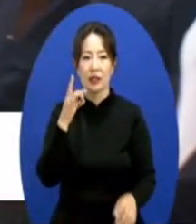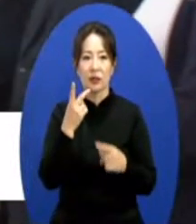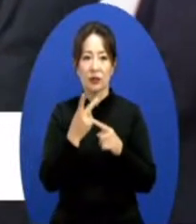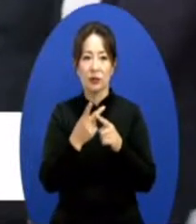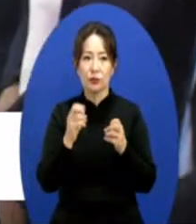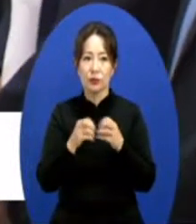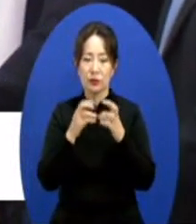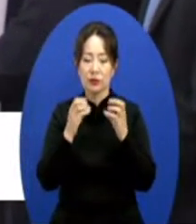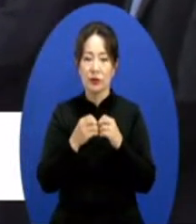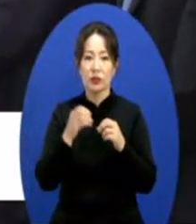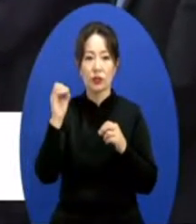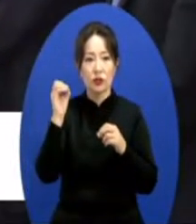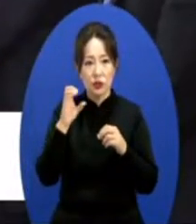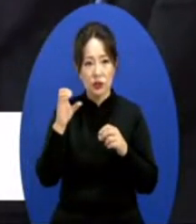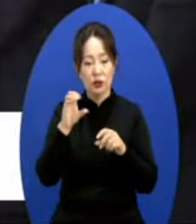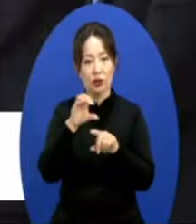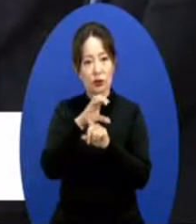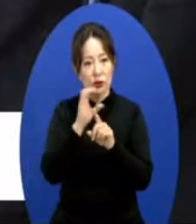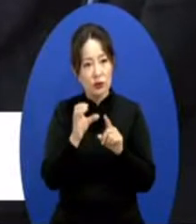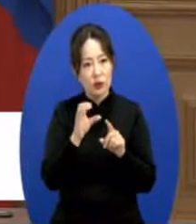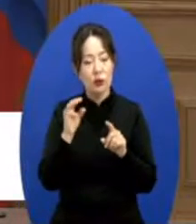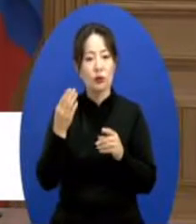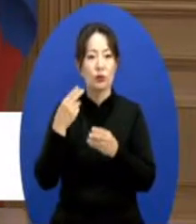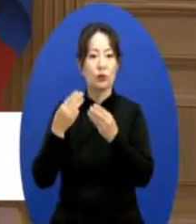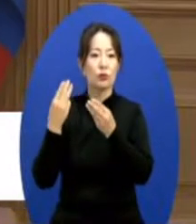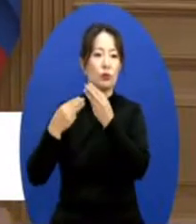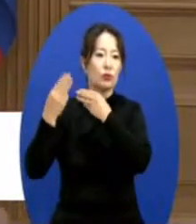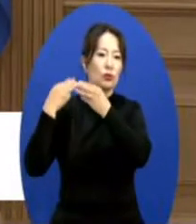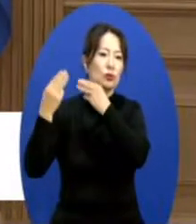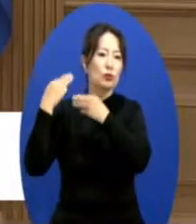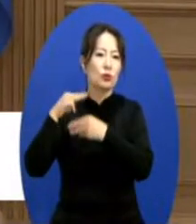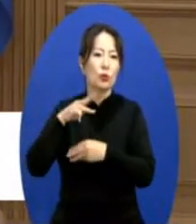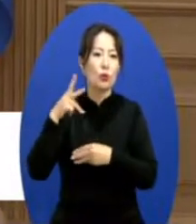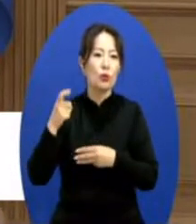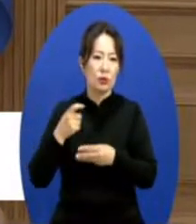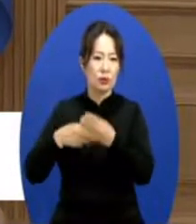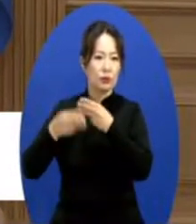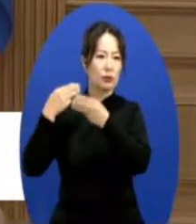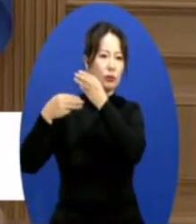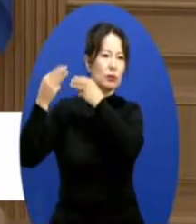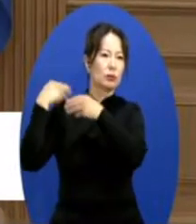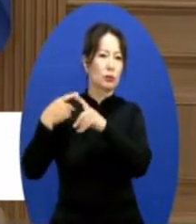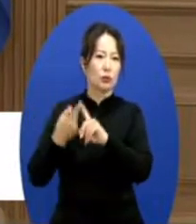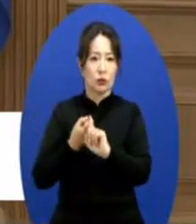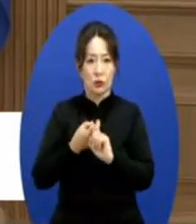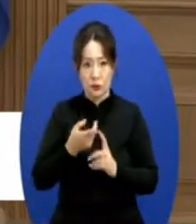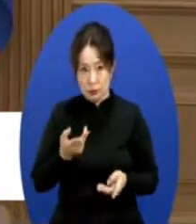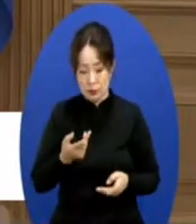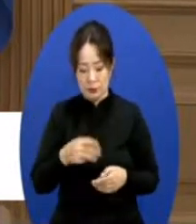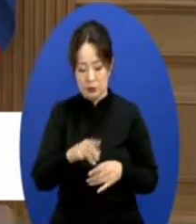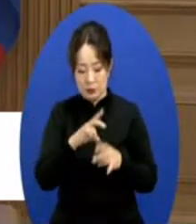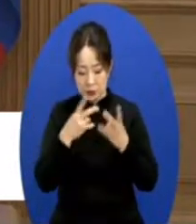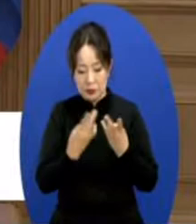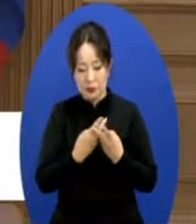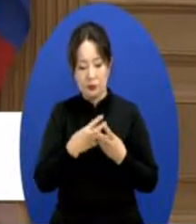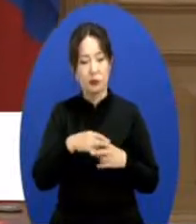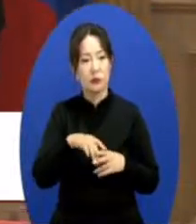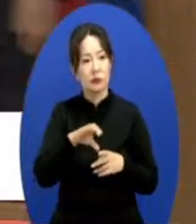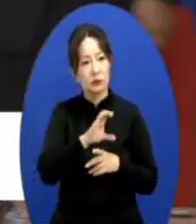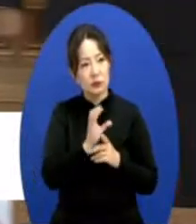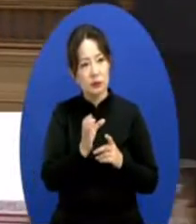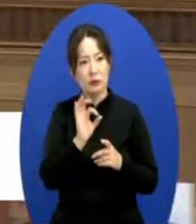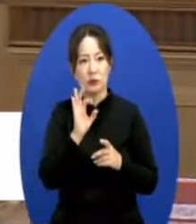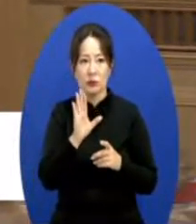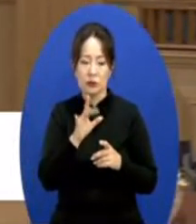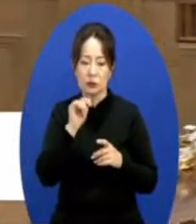Зарид төлөвлөсөн бүтээлний яс саншил, түүх уламжлал, өв соёлыг орчин үеийн чиг хандлагатай хослуулан илэрхийлсэн. Мөн нийгэм, түүх соёл урлаг шинжилгээ